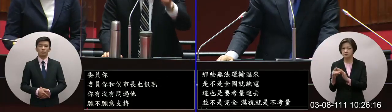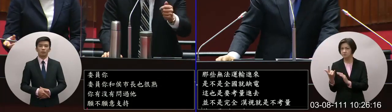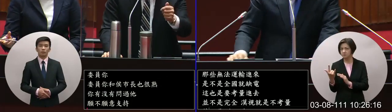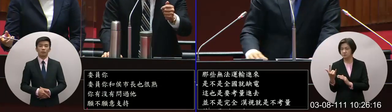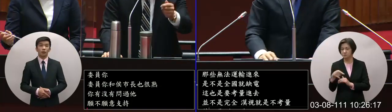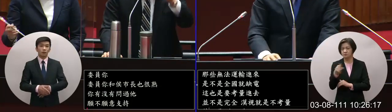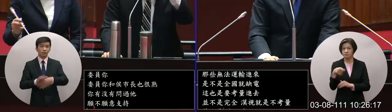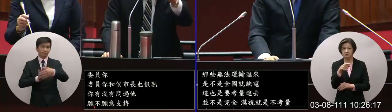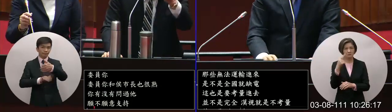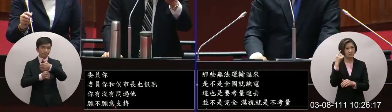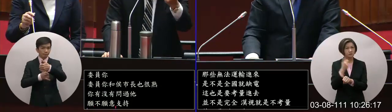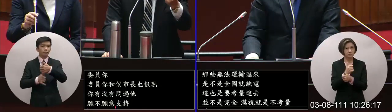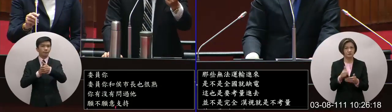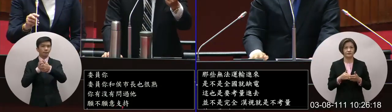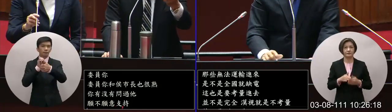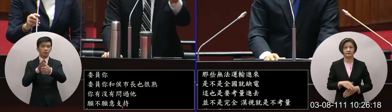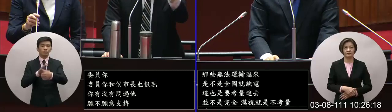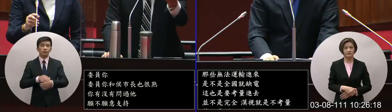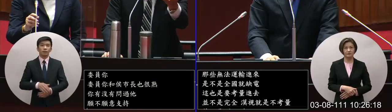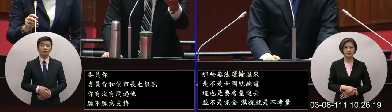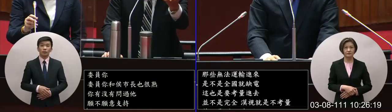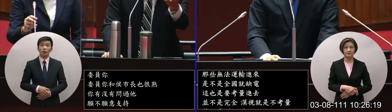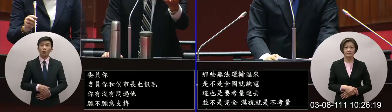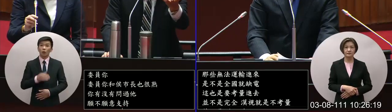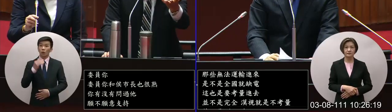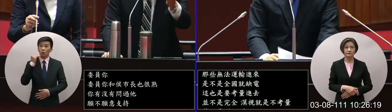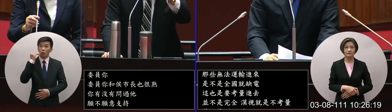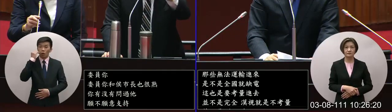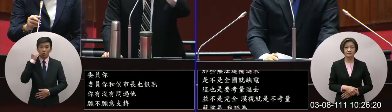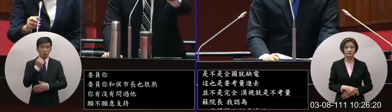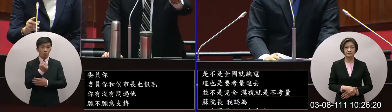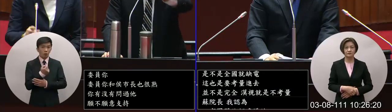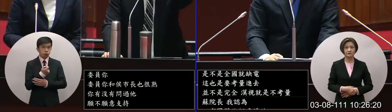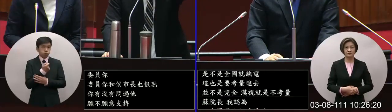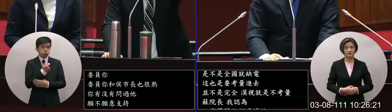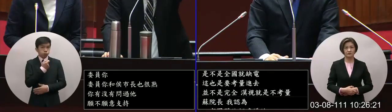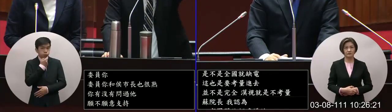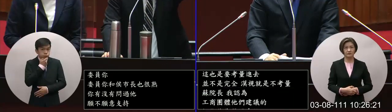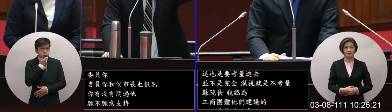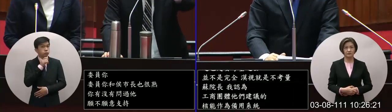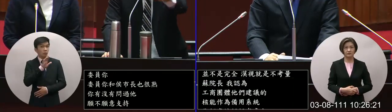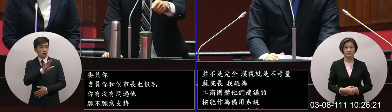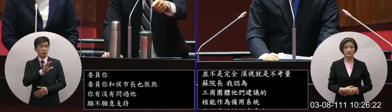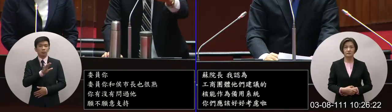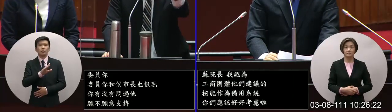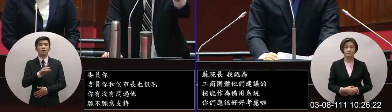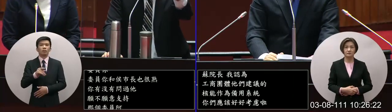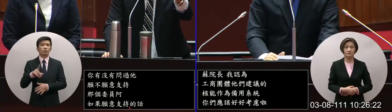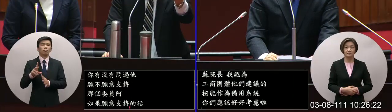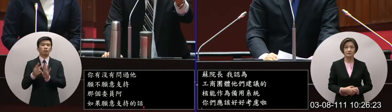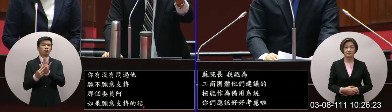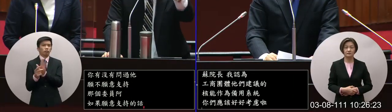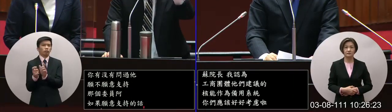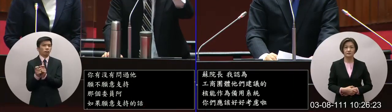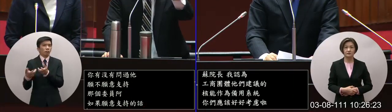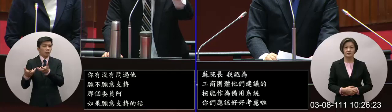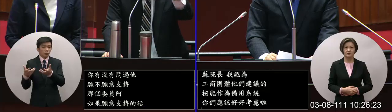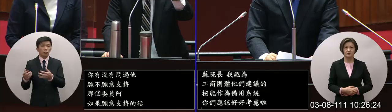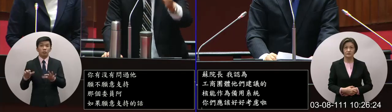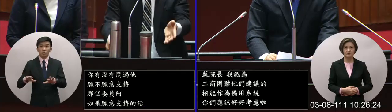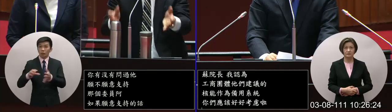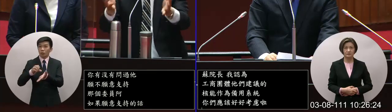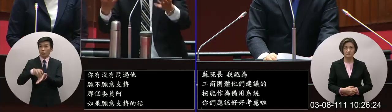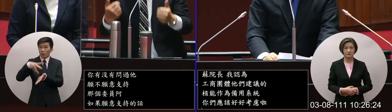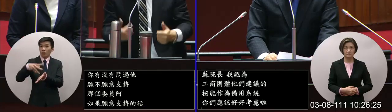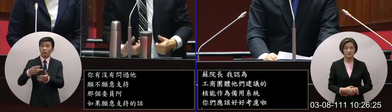那个委员啊，如果愿意支持的话，我们不要讲那么远的，讲现在那个核二厂的医药